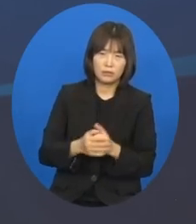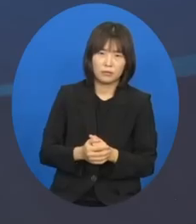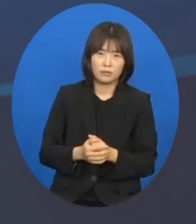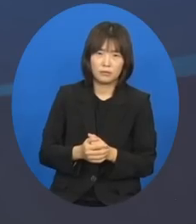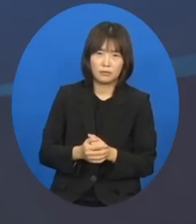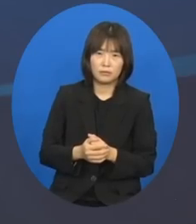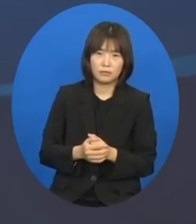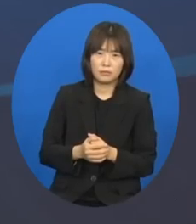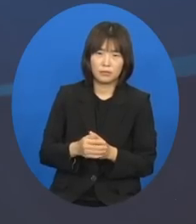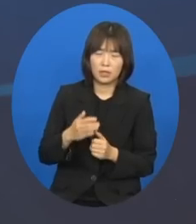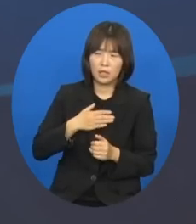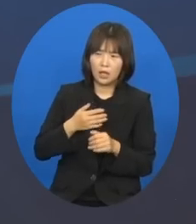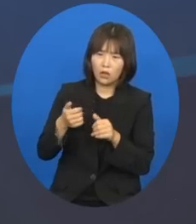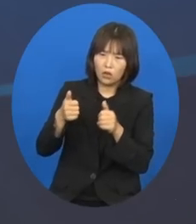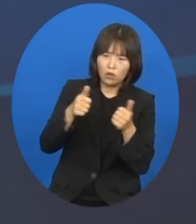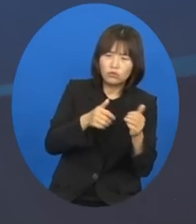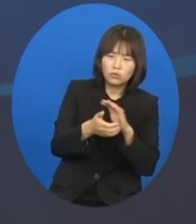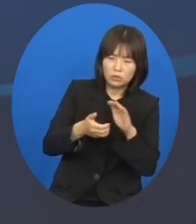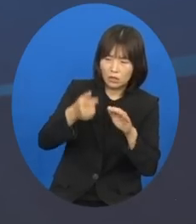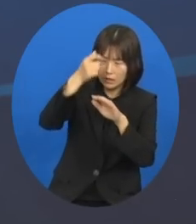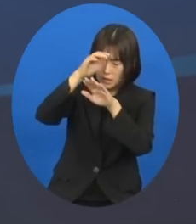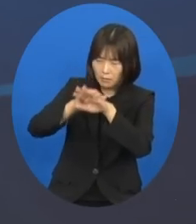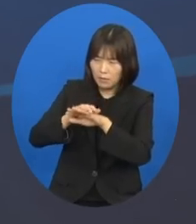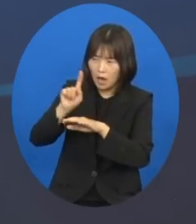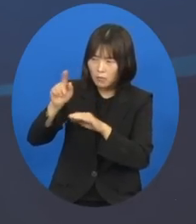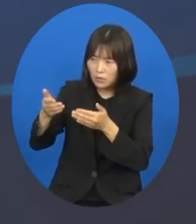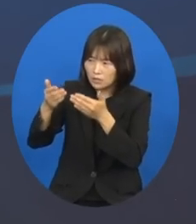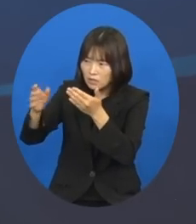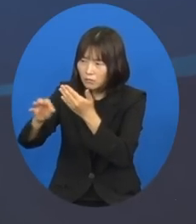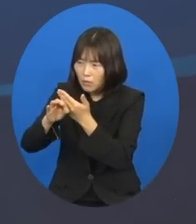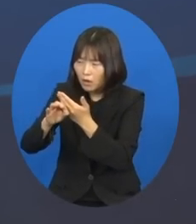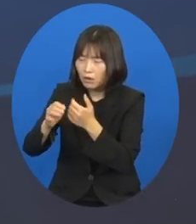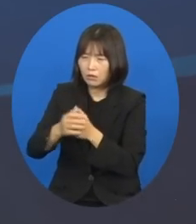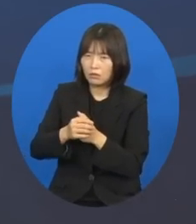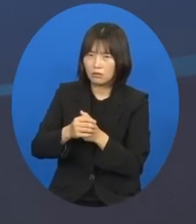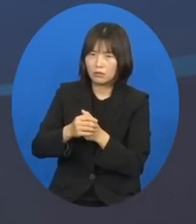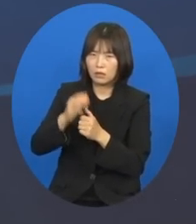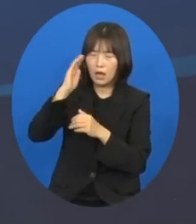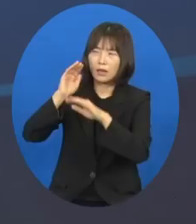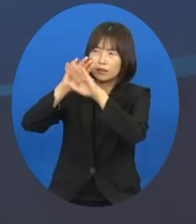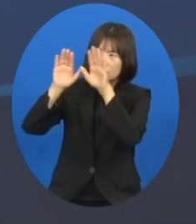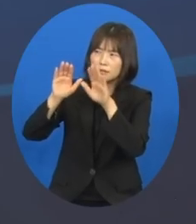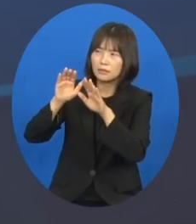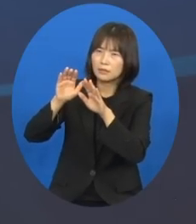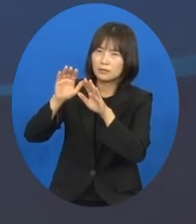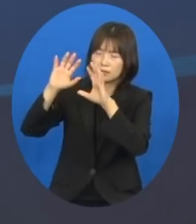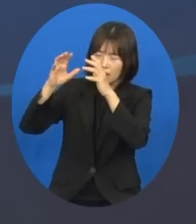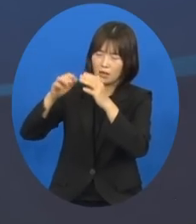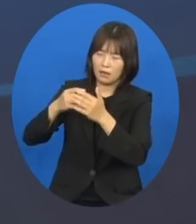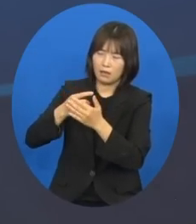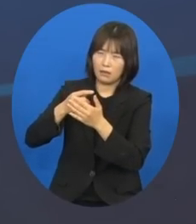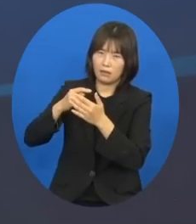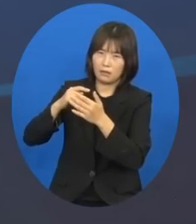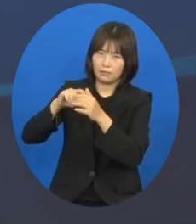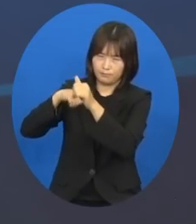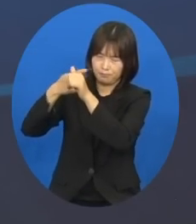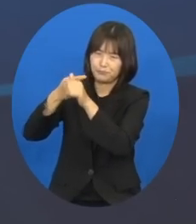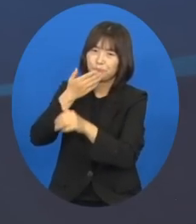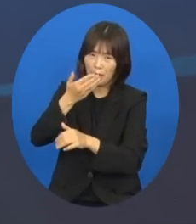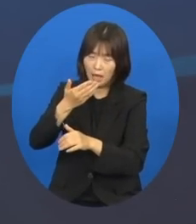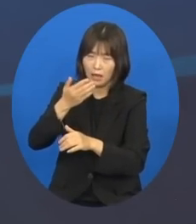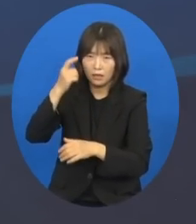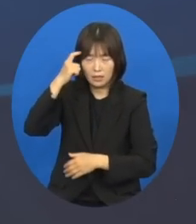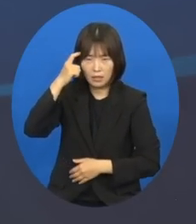이제 죽는데 예배라도 한번 드리고 가면 좋은데 가지 않겠나 그래서 차를 멈추고 예배 시간에